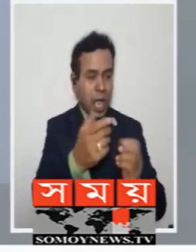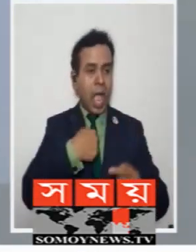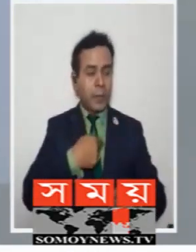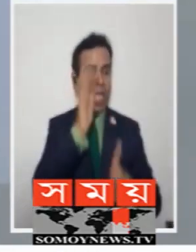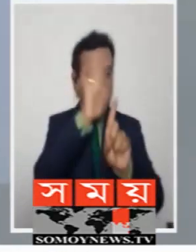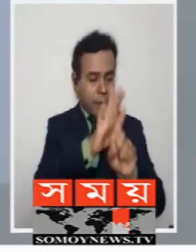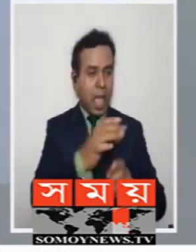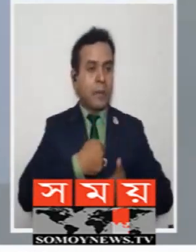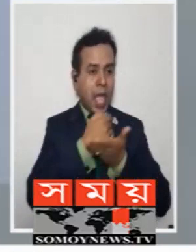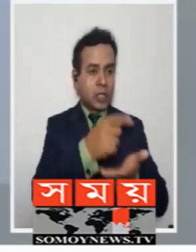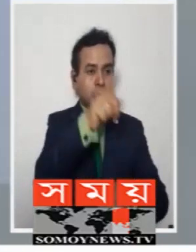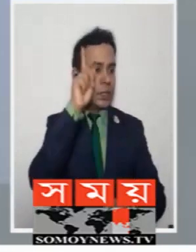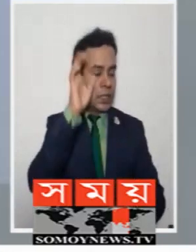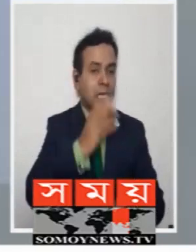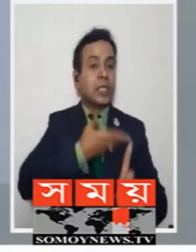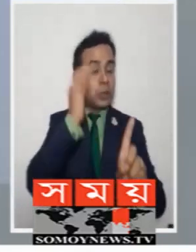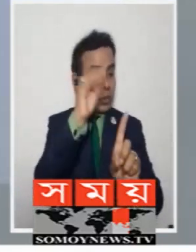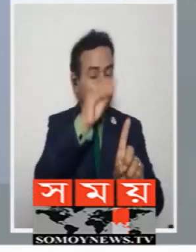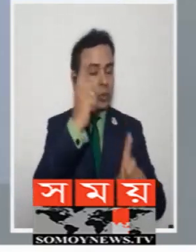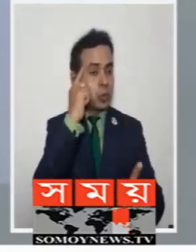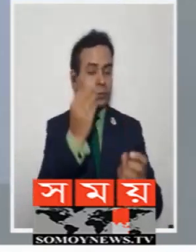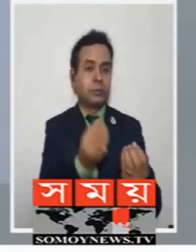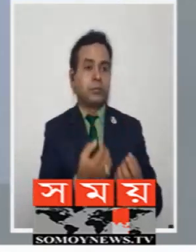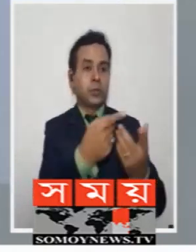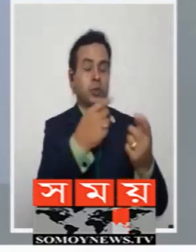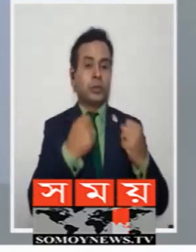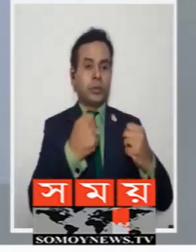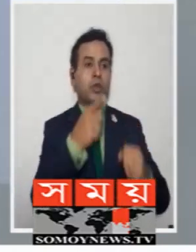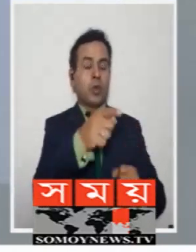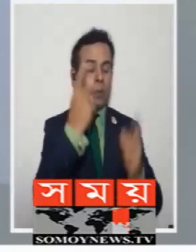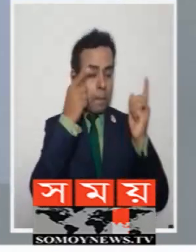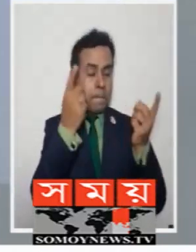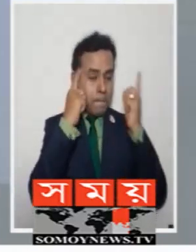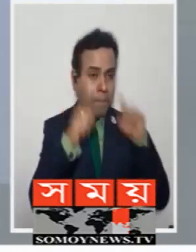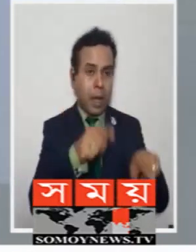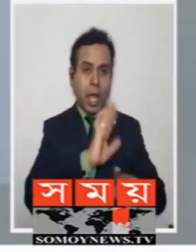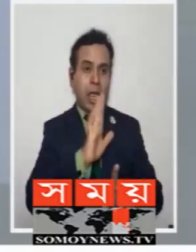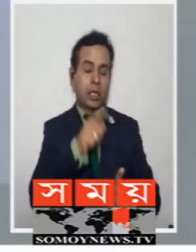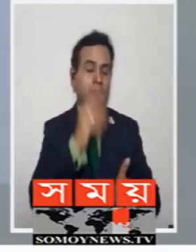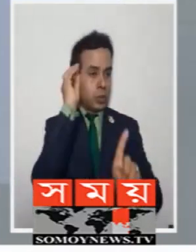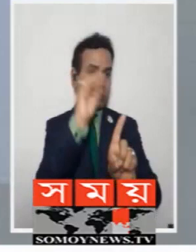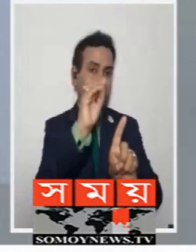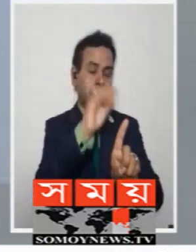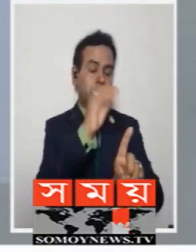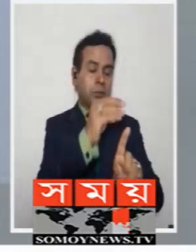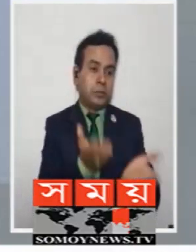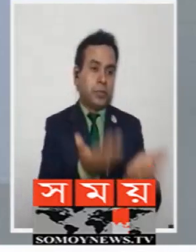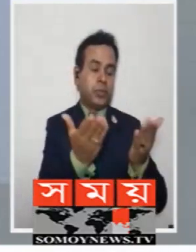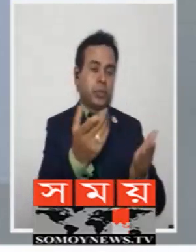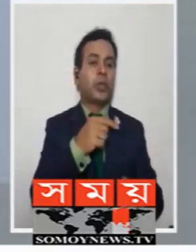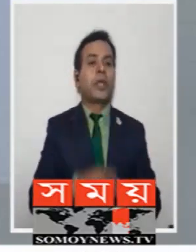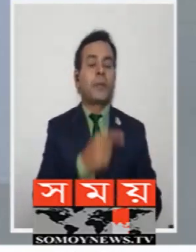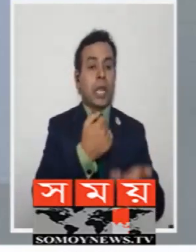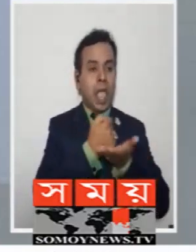হবে। আমাদের মানসিক স্বাস্থ্য যেন উদ্দীপিত থাকে, আমরা মানসিকভাবে উদ্দীপিত থাকি এবং যে কাজগুলো করলে আমাদের ভালো লাগে আমরা যেন